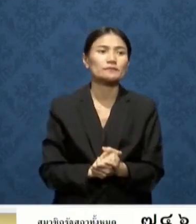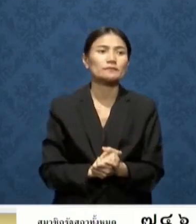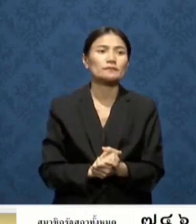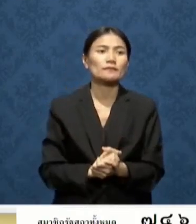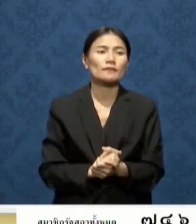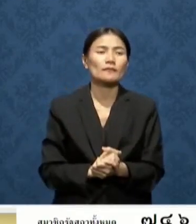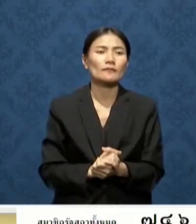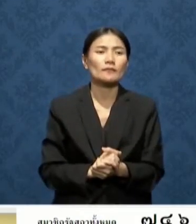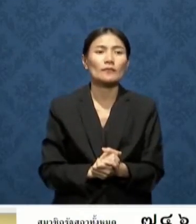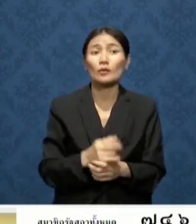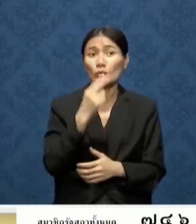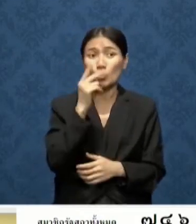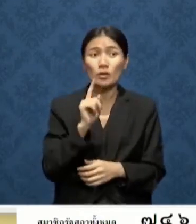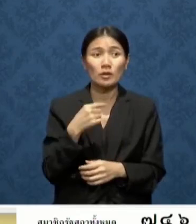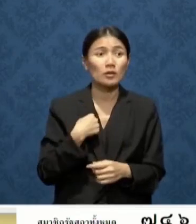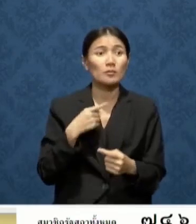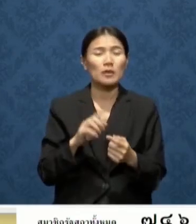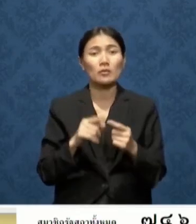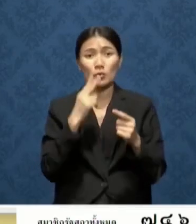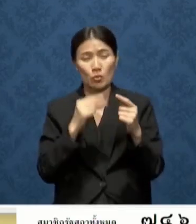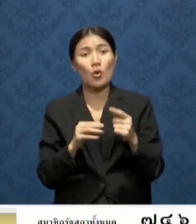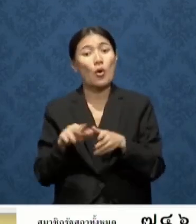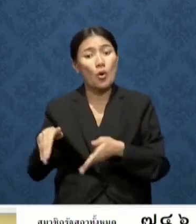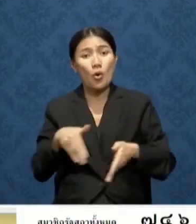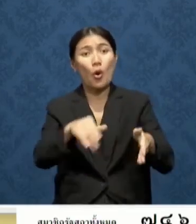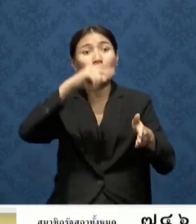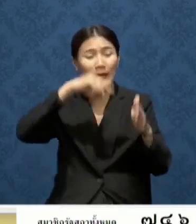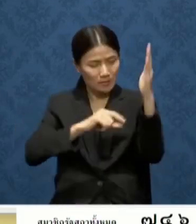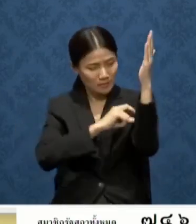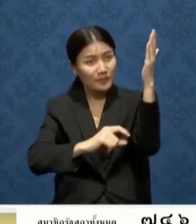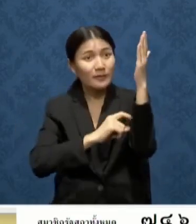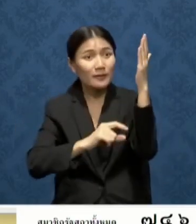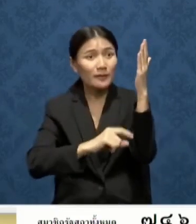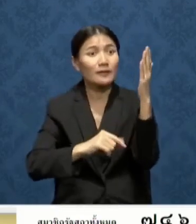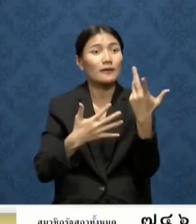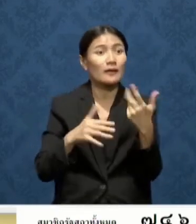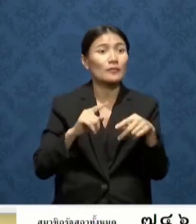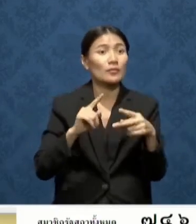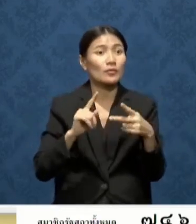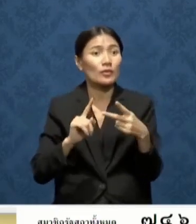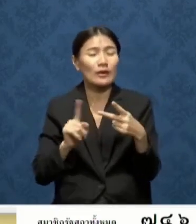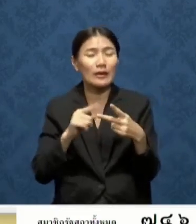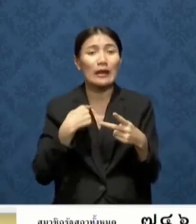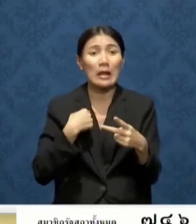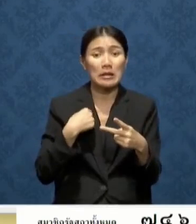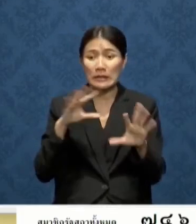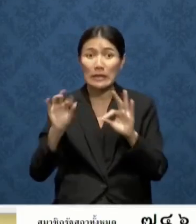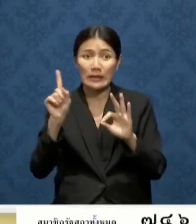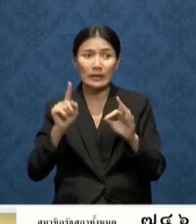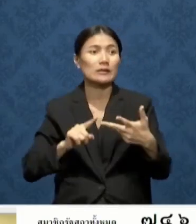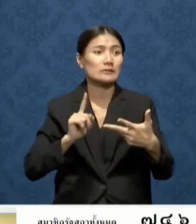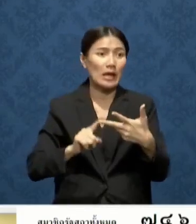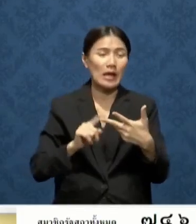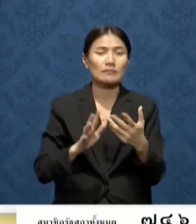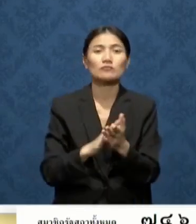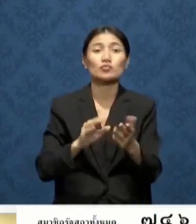ทางใด ระหว่าง Land Bridge กับคลองไยเอาให้ชัดข้อที่ 3 ยี่สิบบทตลดสาย จะไป